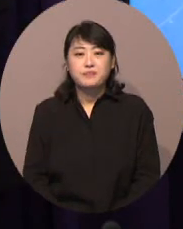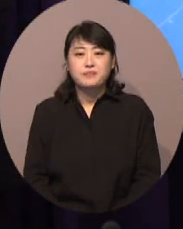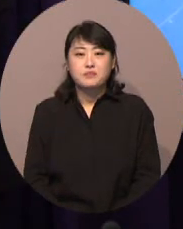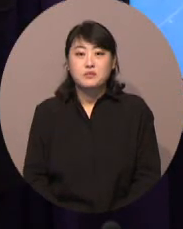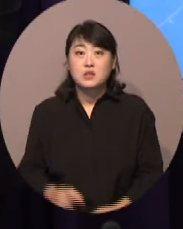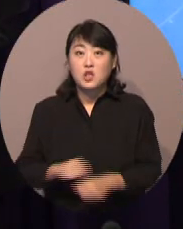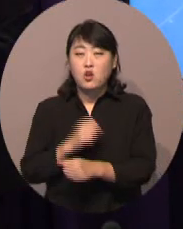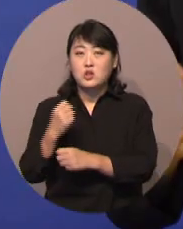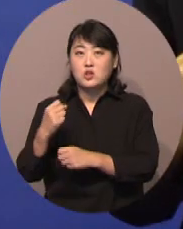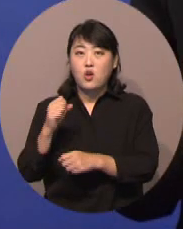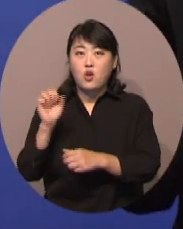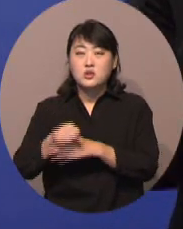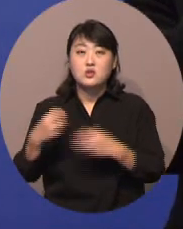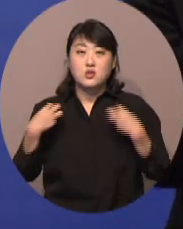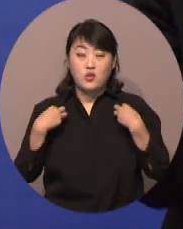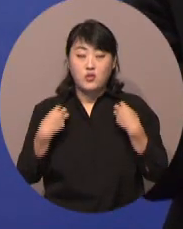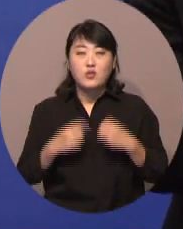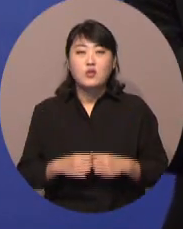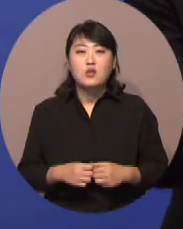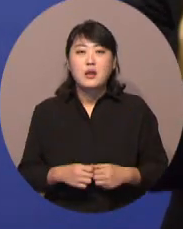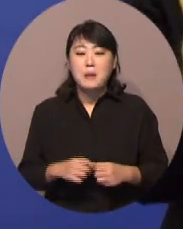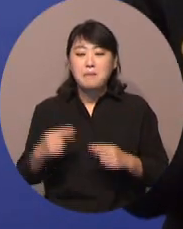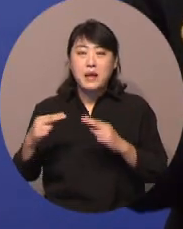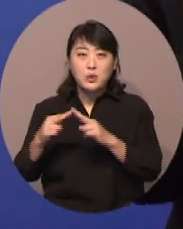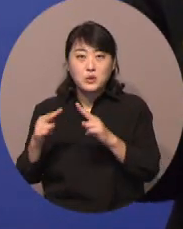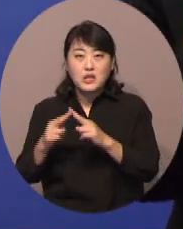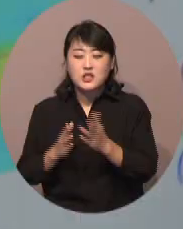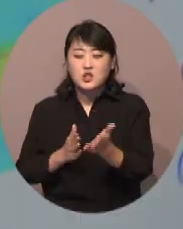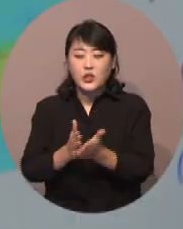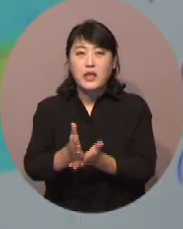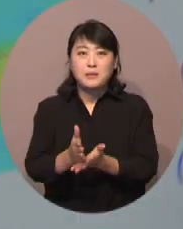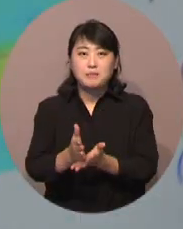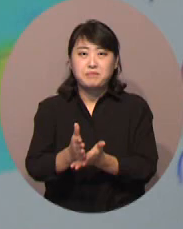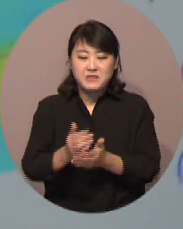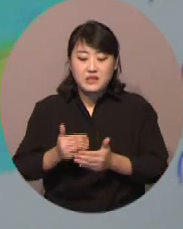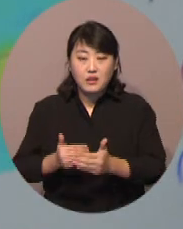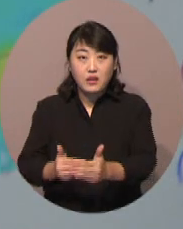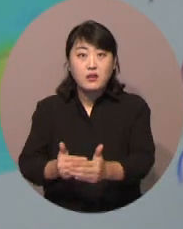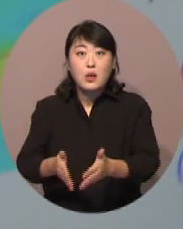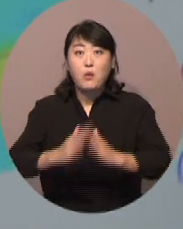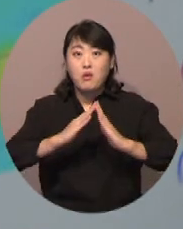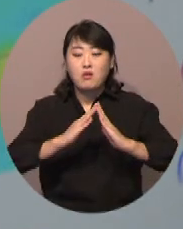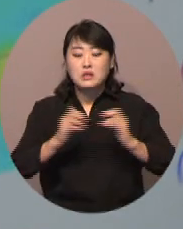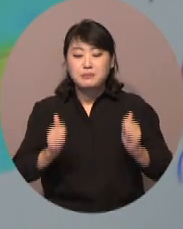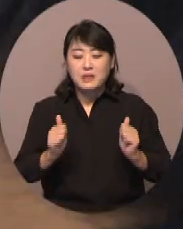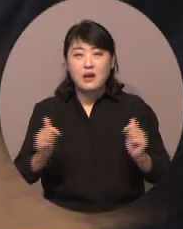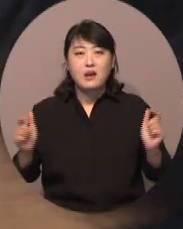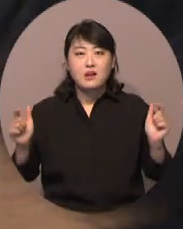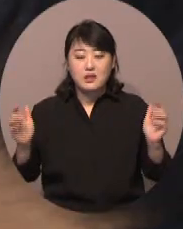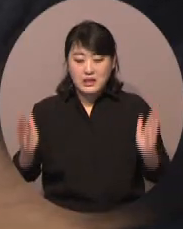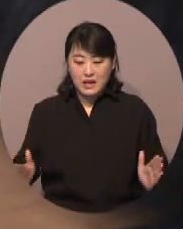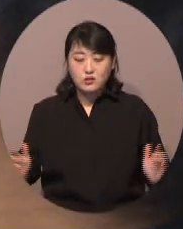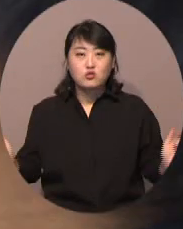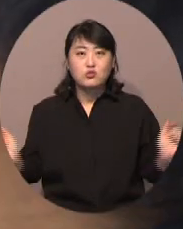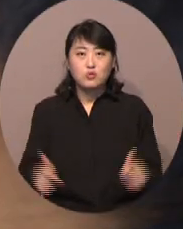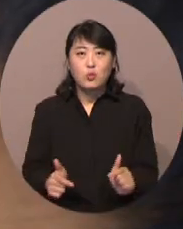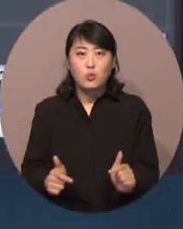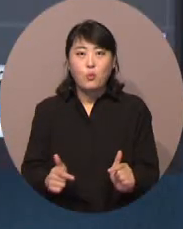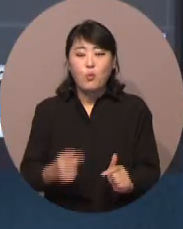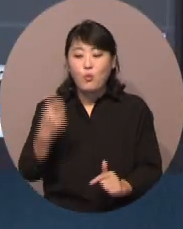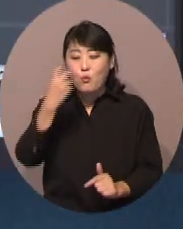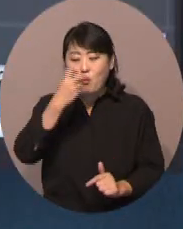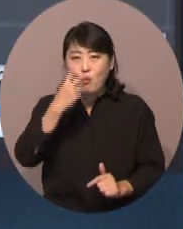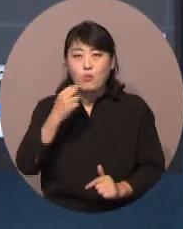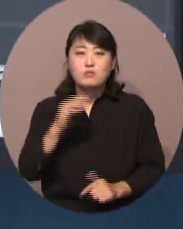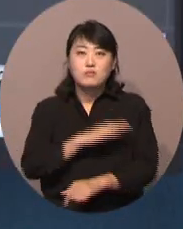지난해에는 국가전략 기술인 도전심 을 가동해 심사 기간은 줄이고 심사 질을 높이는